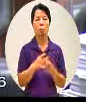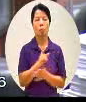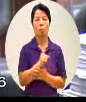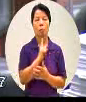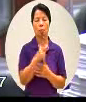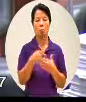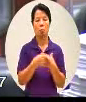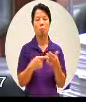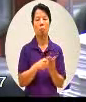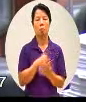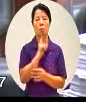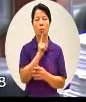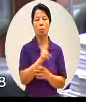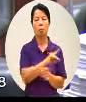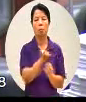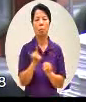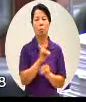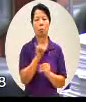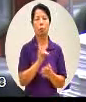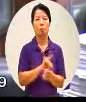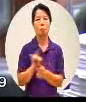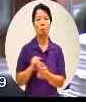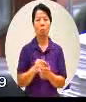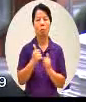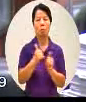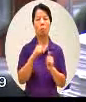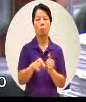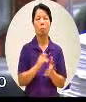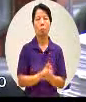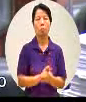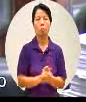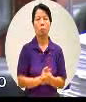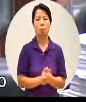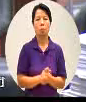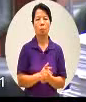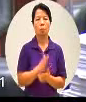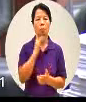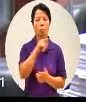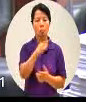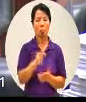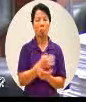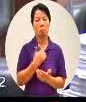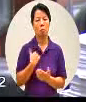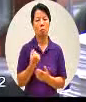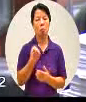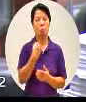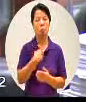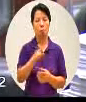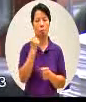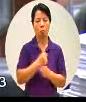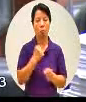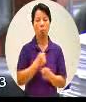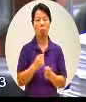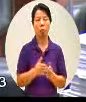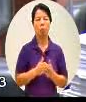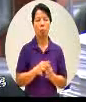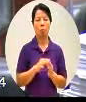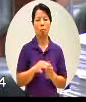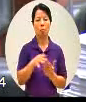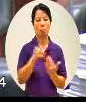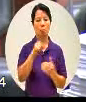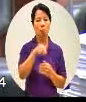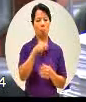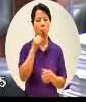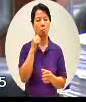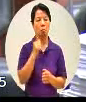话，我讲的欺骗老百姓，无你有栽刁，你若认为讲这一定爱做，非做不可，一定爱伫这个地点，你